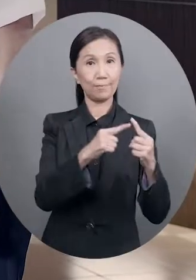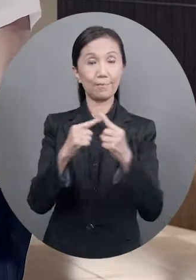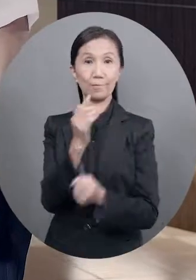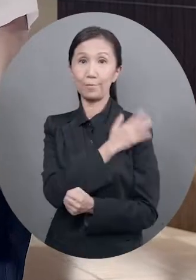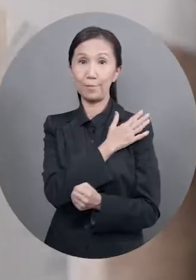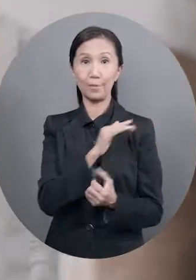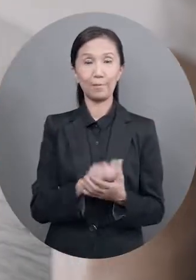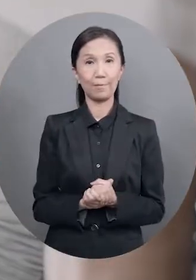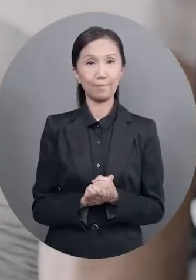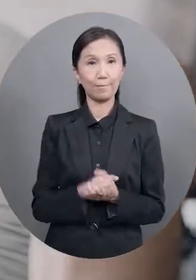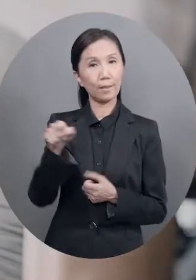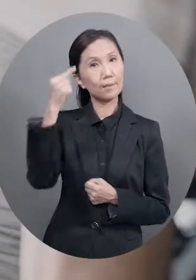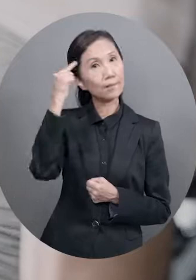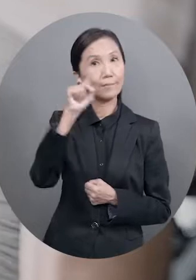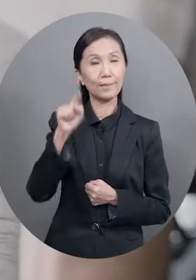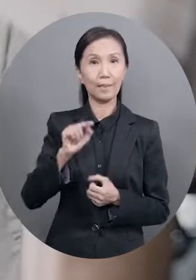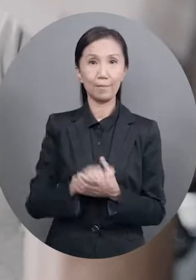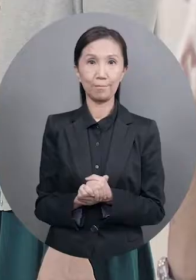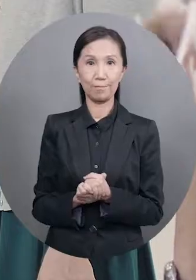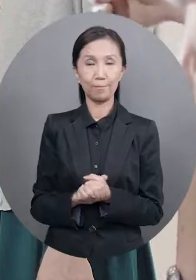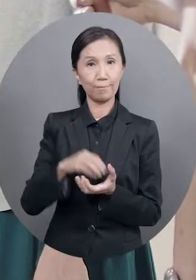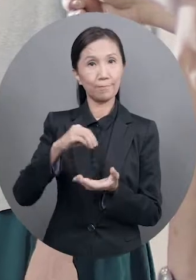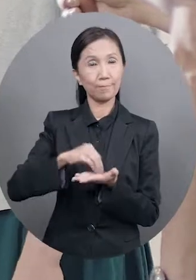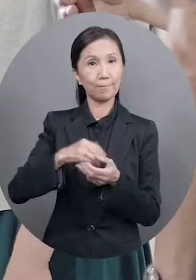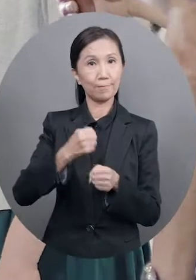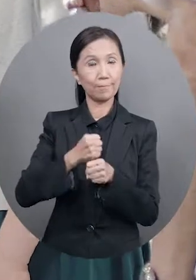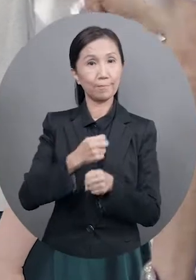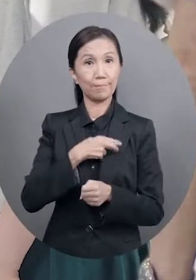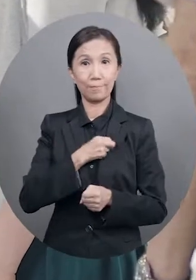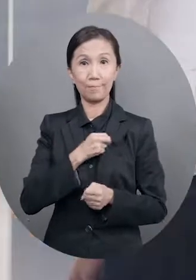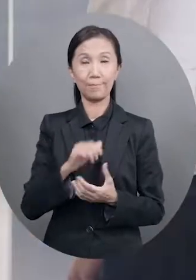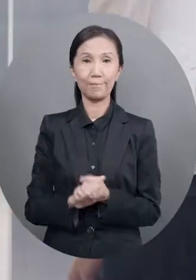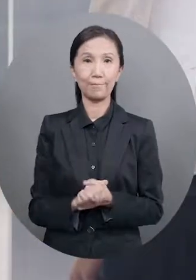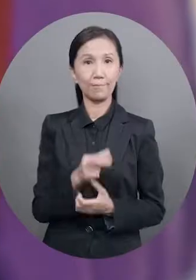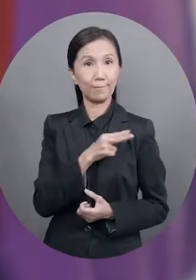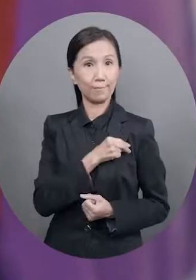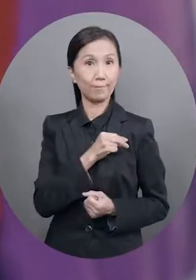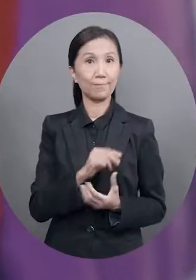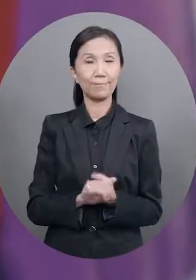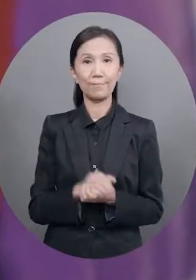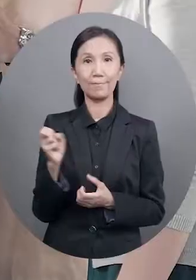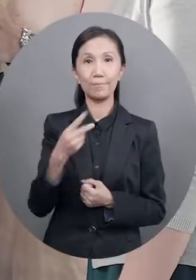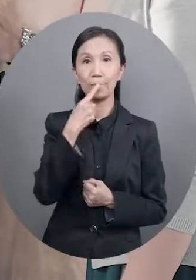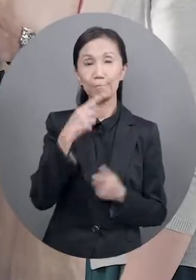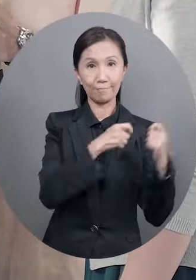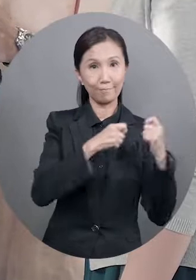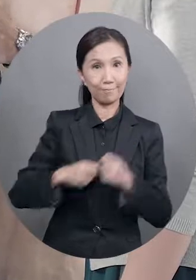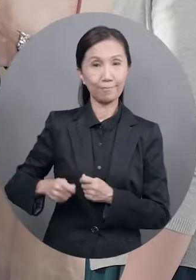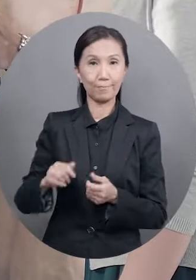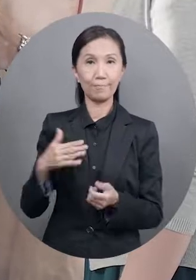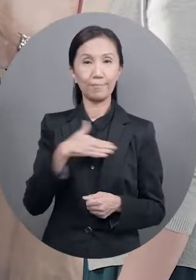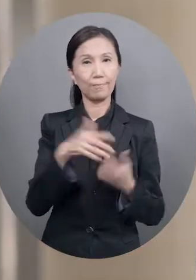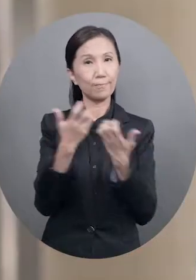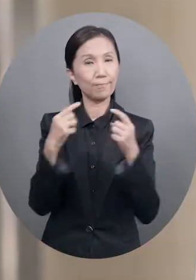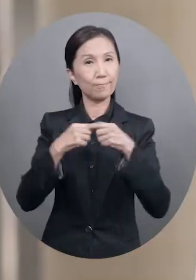佢哋系人口普查统计员嚟。 你点知噶？ 佢哋着住指定制服， 戴住襟章。同拎住红色文件袋，